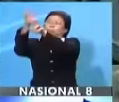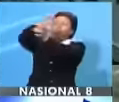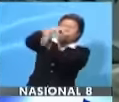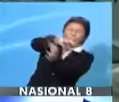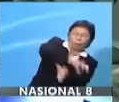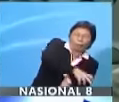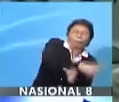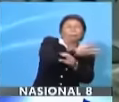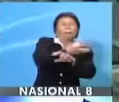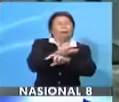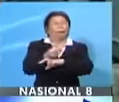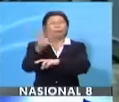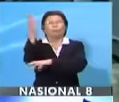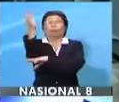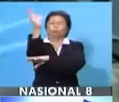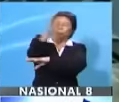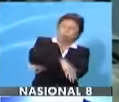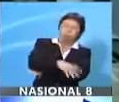yang jalan tu berhati-hatilah.